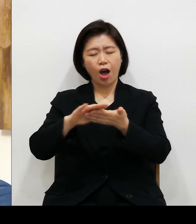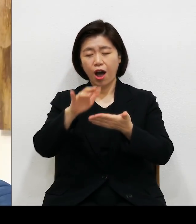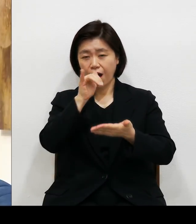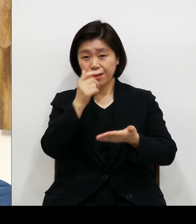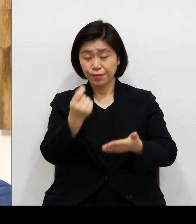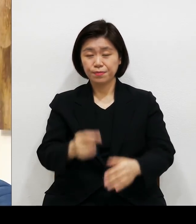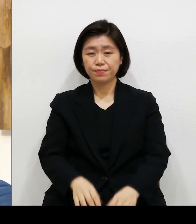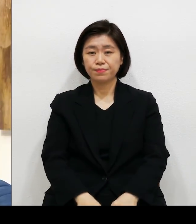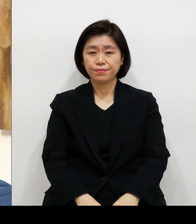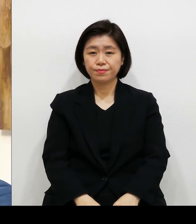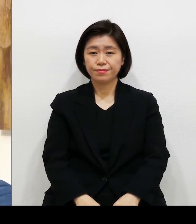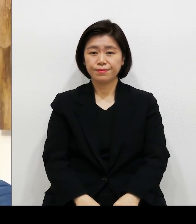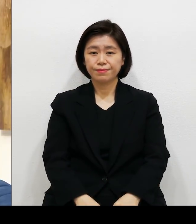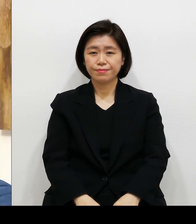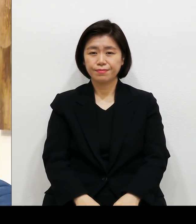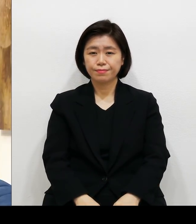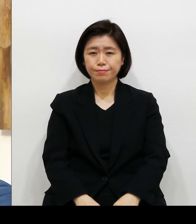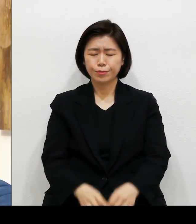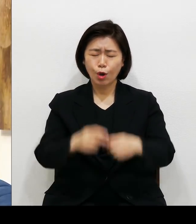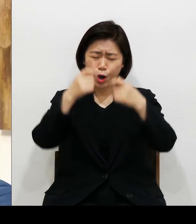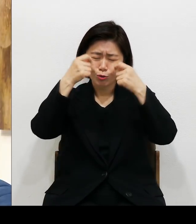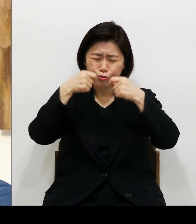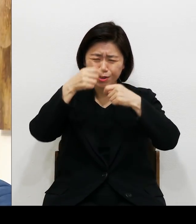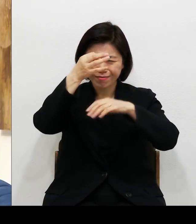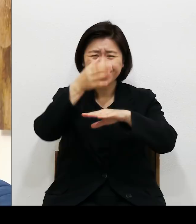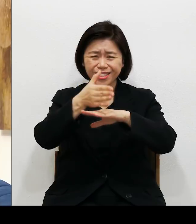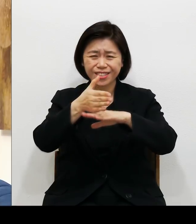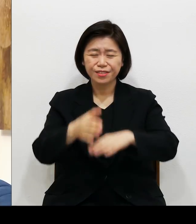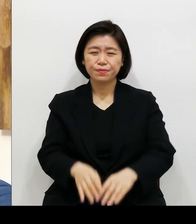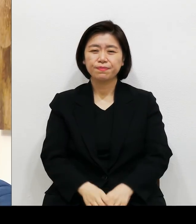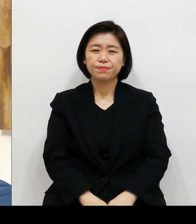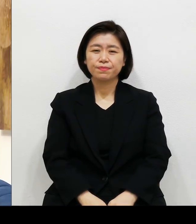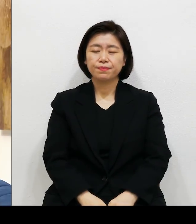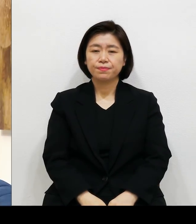뭐였냐면, 죄송합니다.